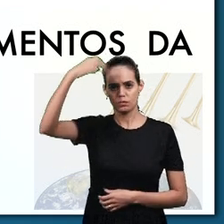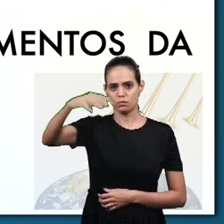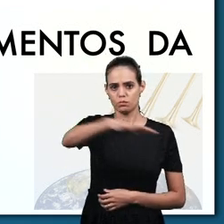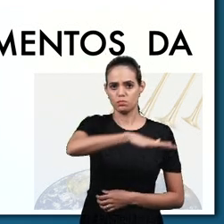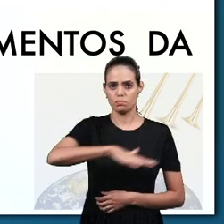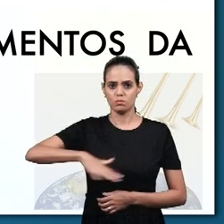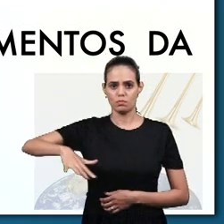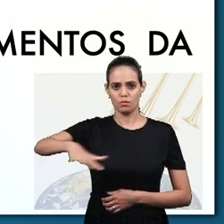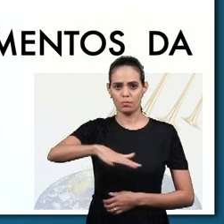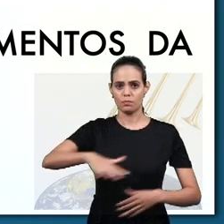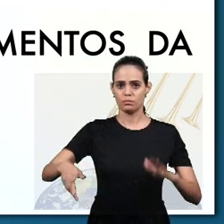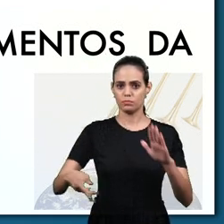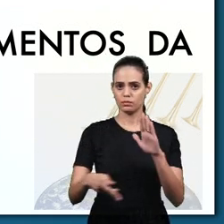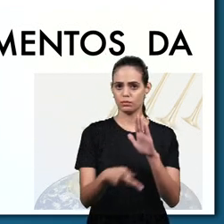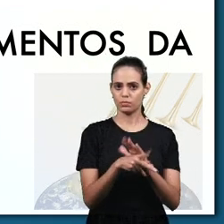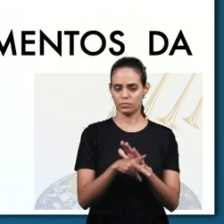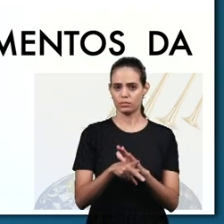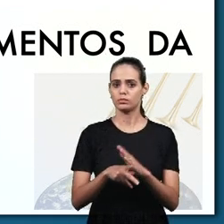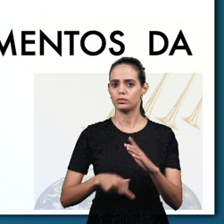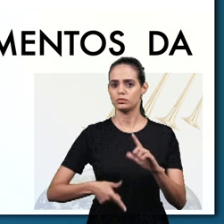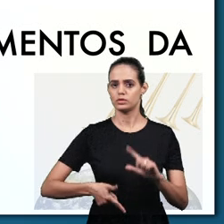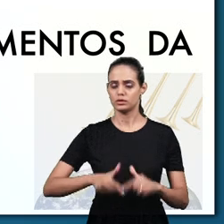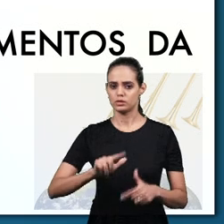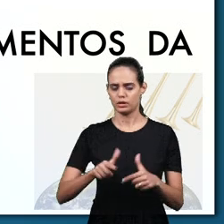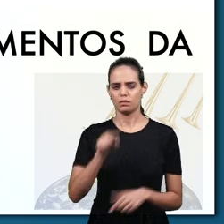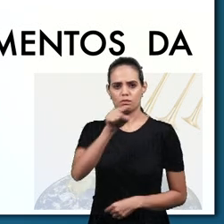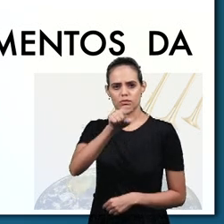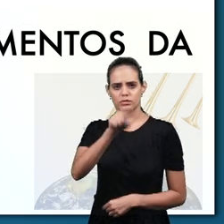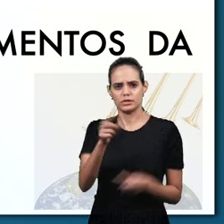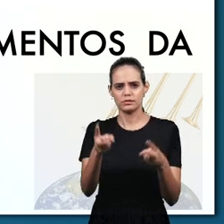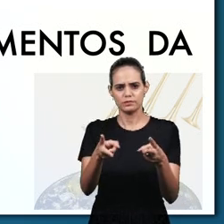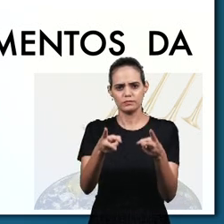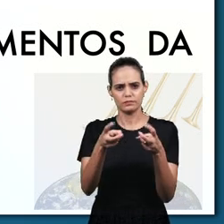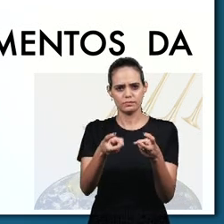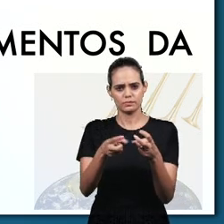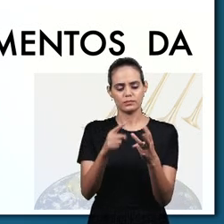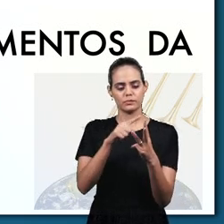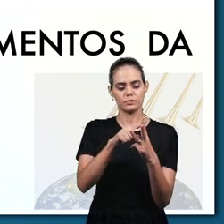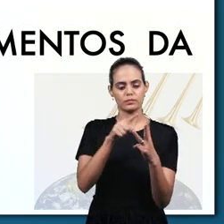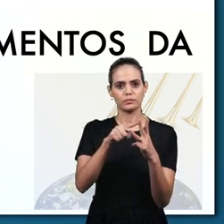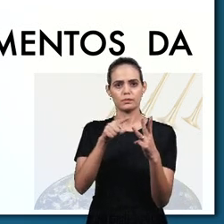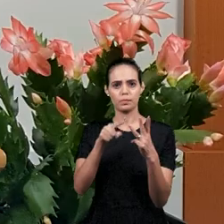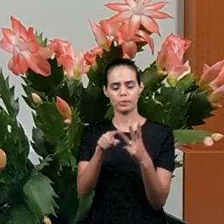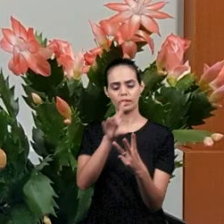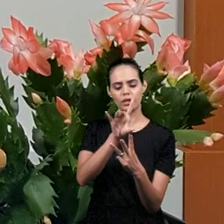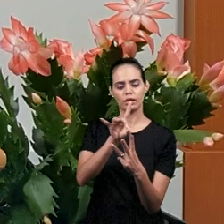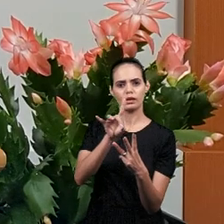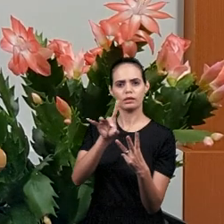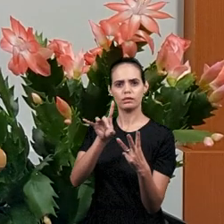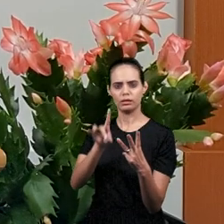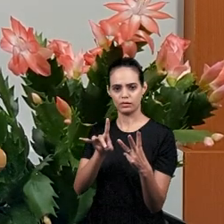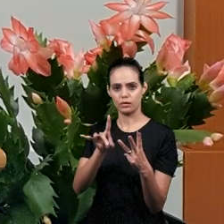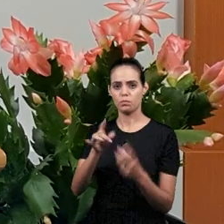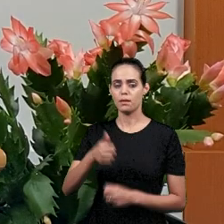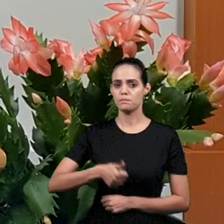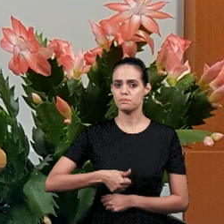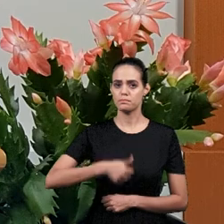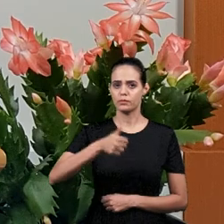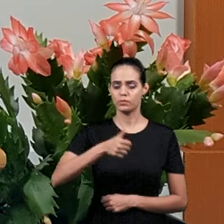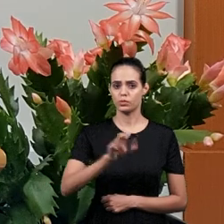de la Trinité dans chaque nom. Donc nous allons retrouver le premier nom en 2 Samuel chapitre 23 verset